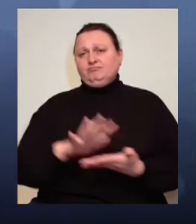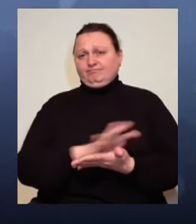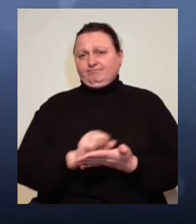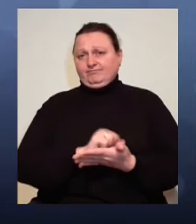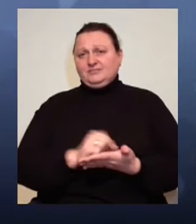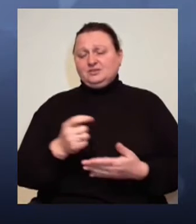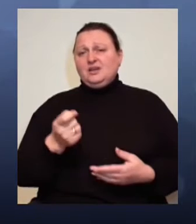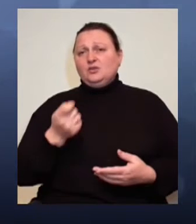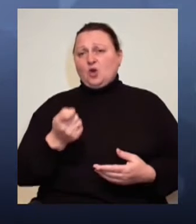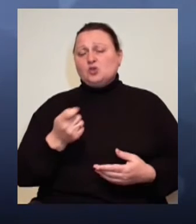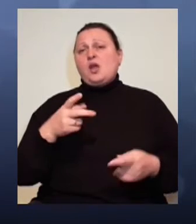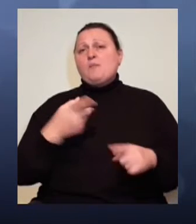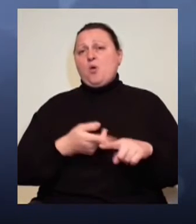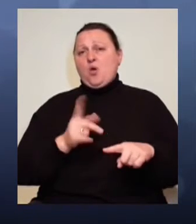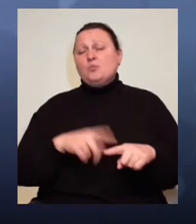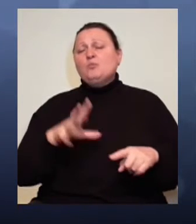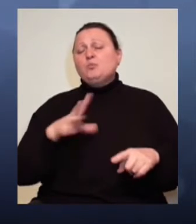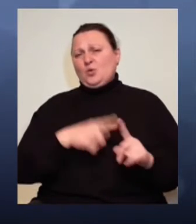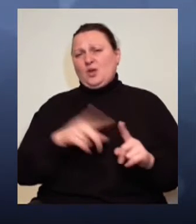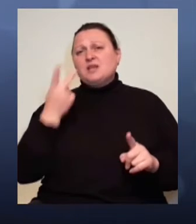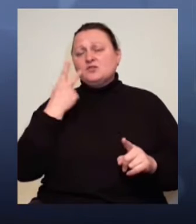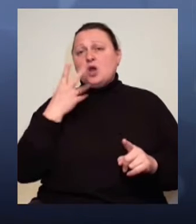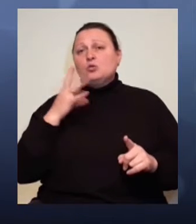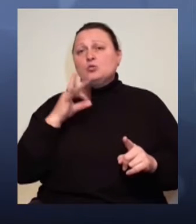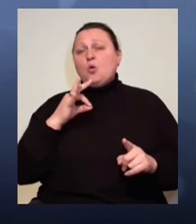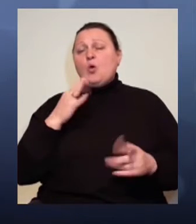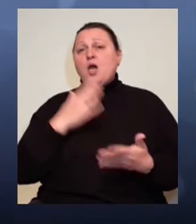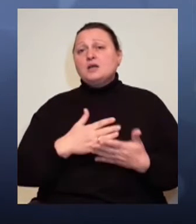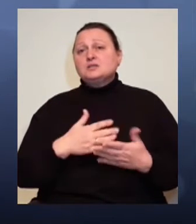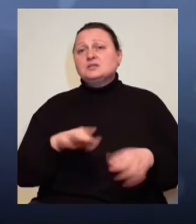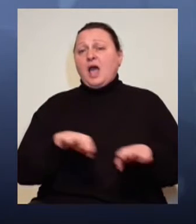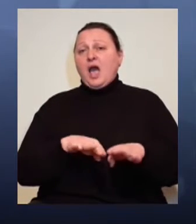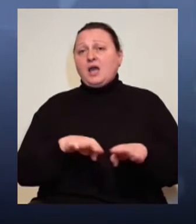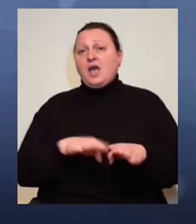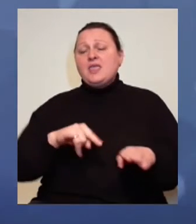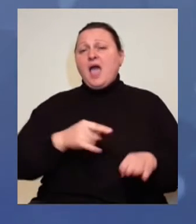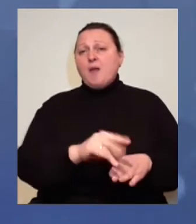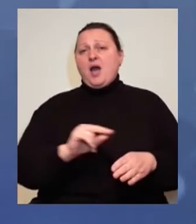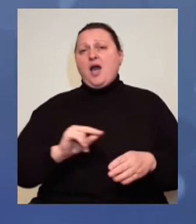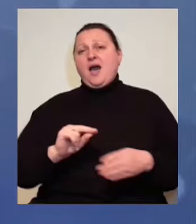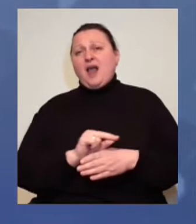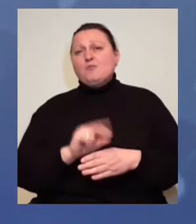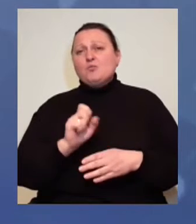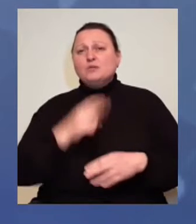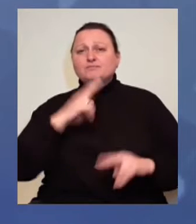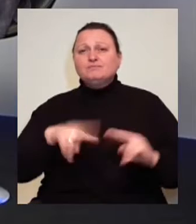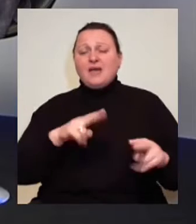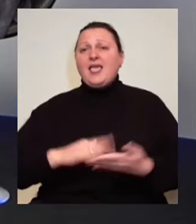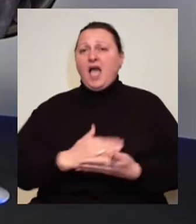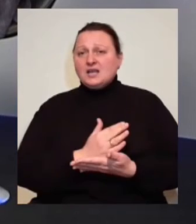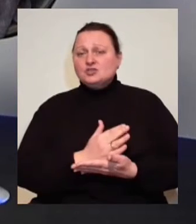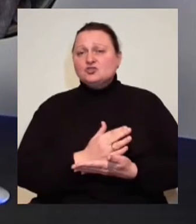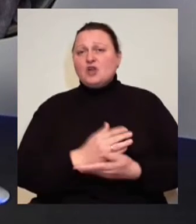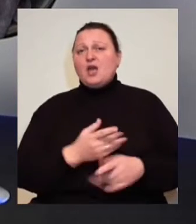руйнувались. Таке було завжди. Але зараз є технології, які можуть той же ямковий ремонт робити трошки якіснішими.